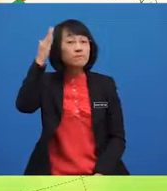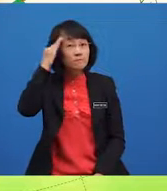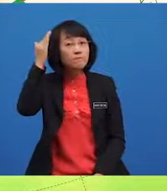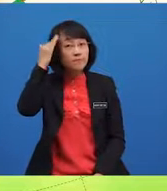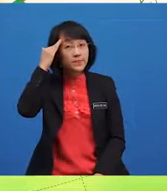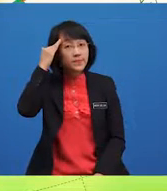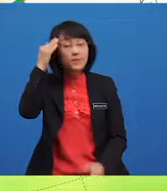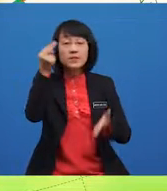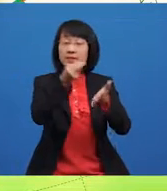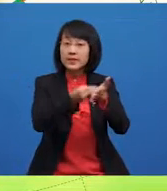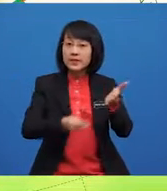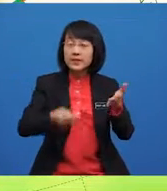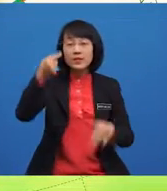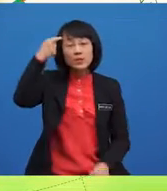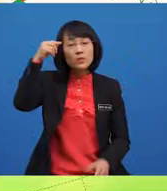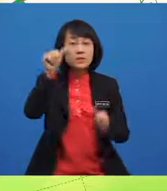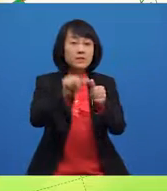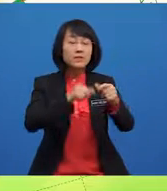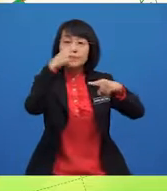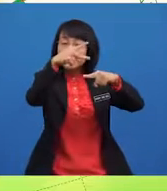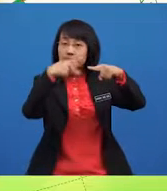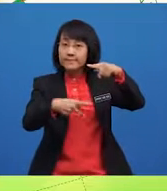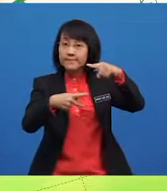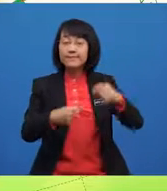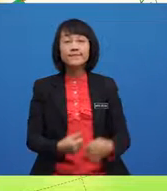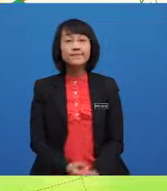mengetahui nilai bagi setiap pecahan?